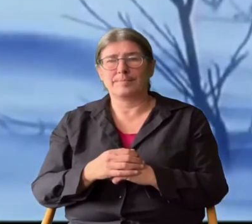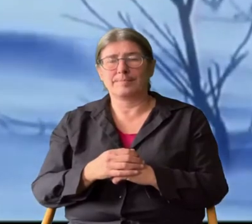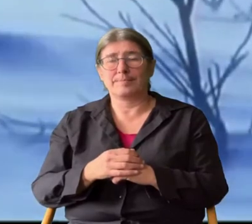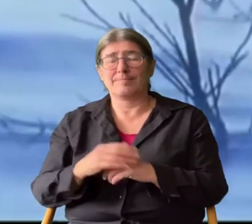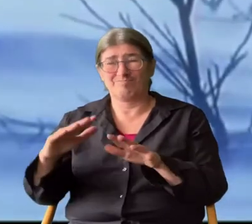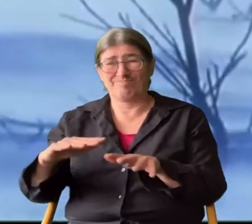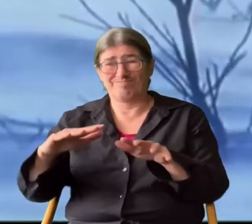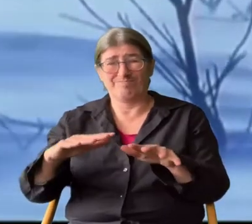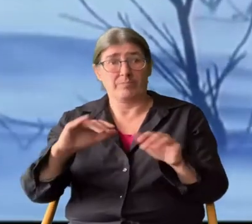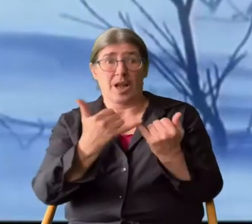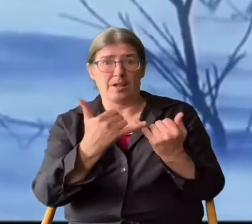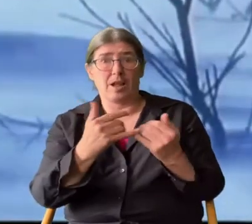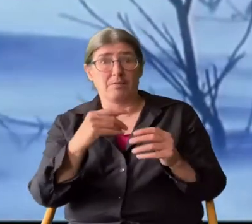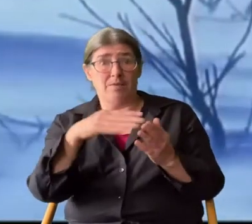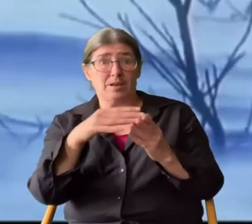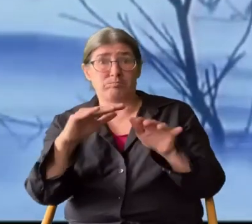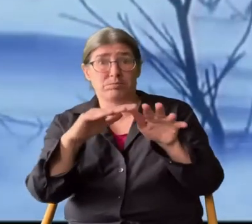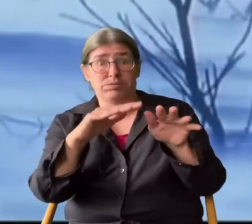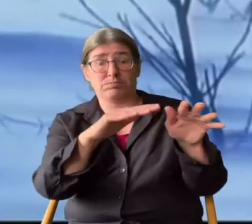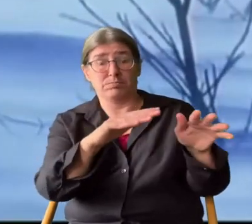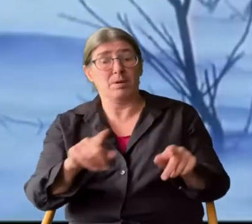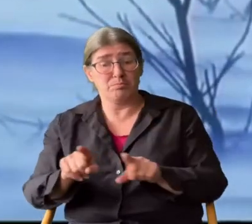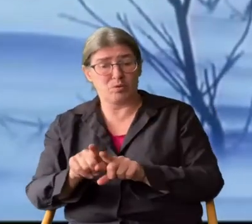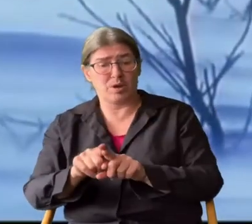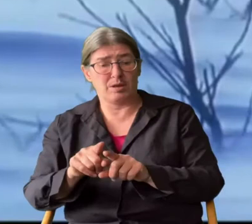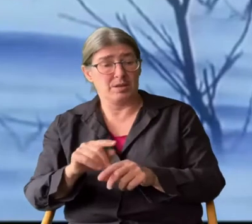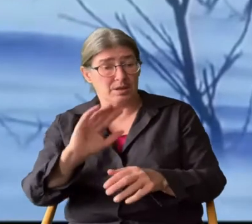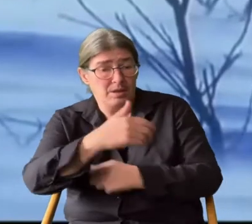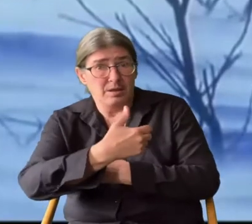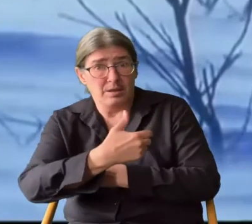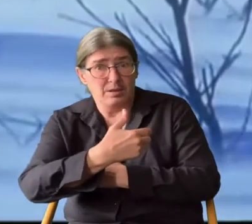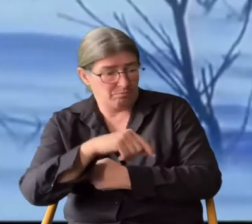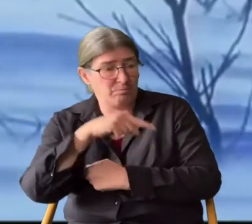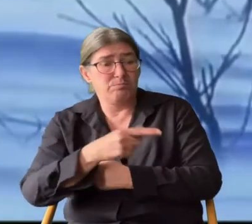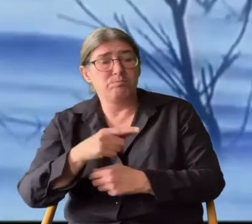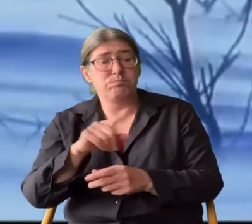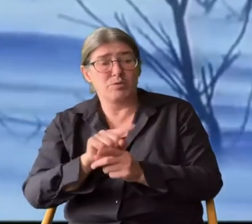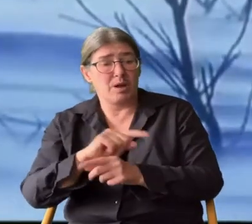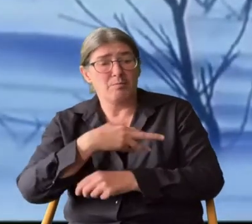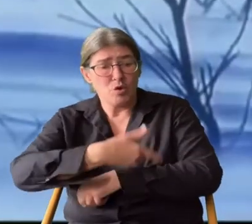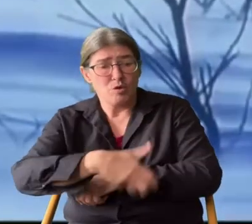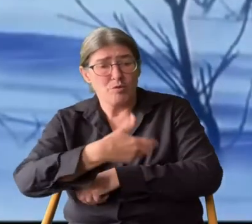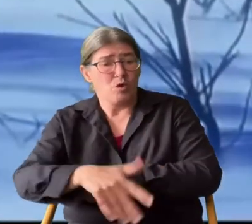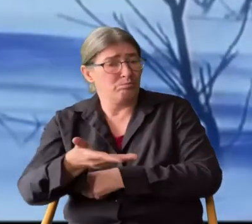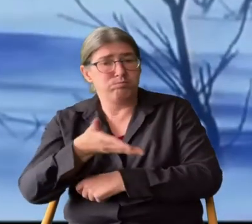Während der Dreck mit den Eltern weiterzieht, verblutet der Bruder in den Armen von Gerd Schäffler.